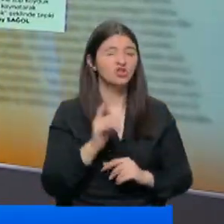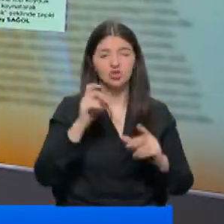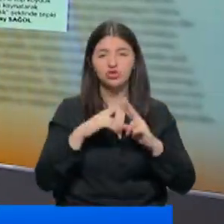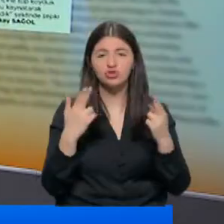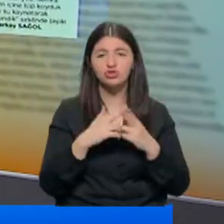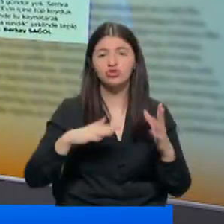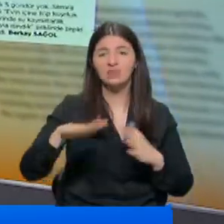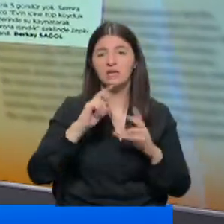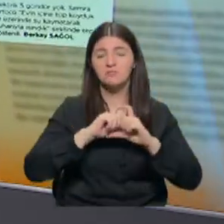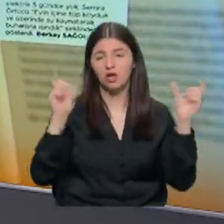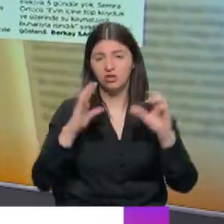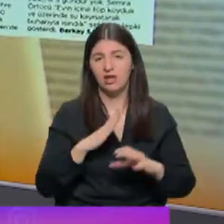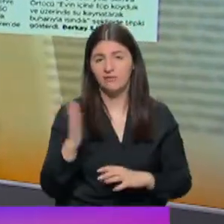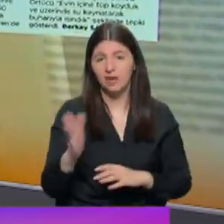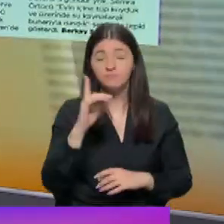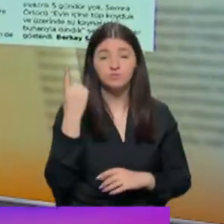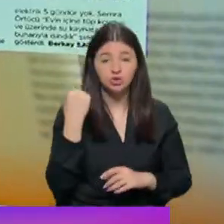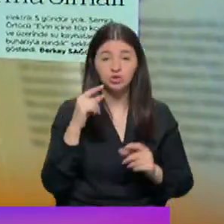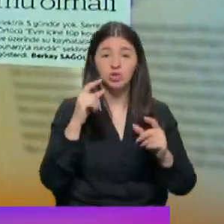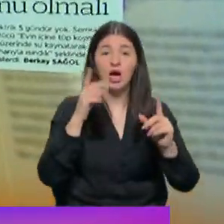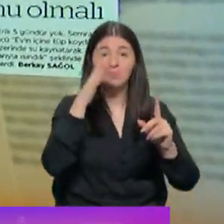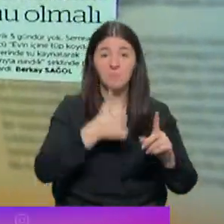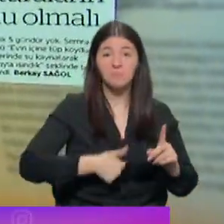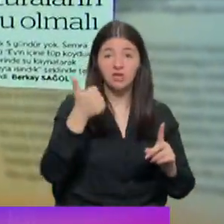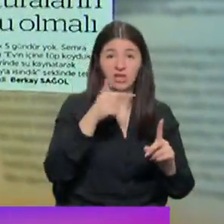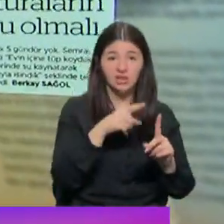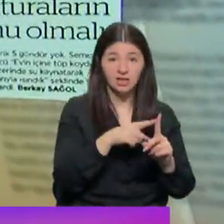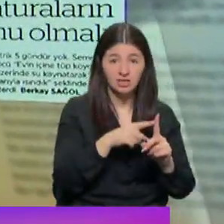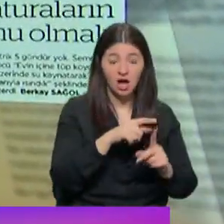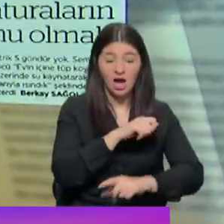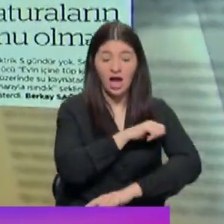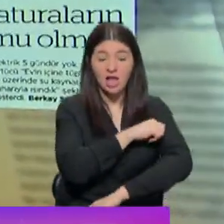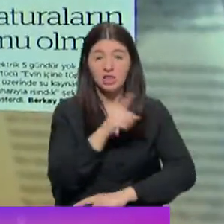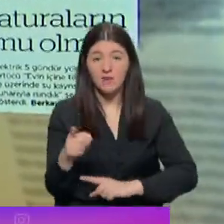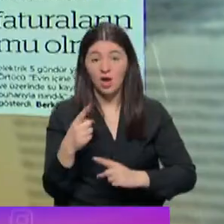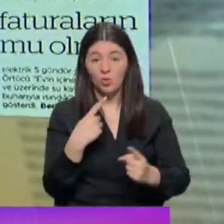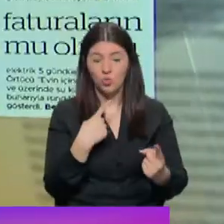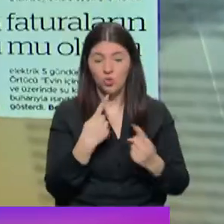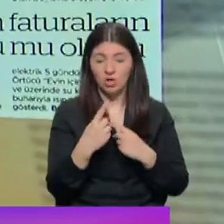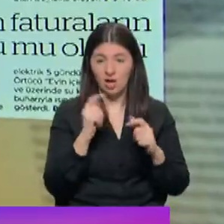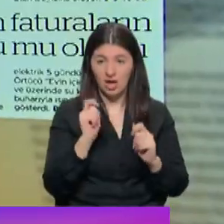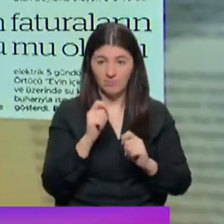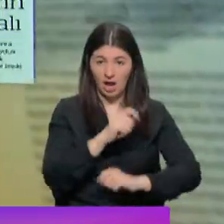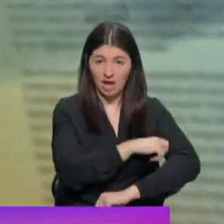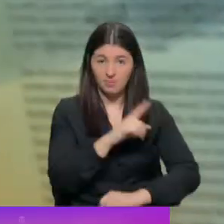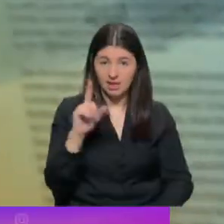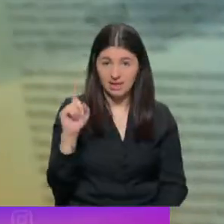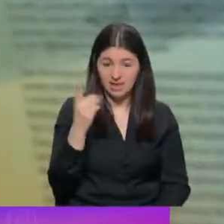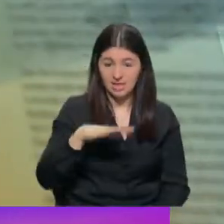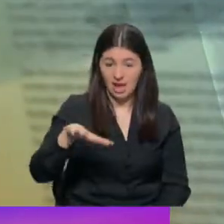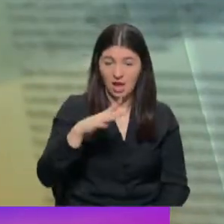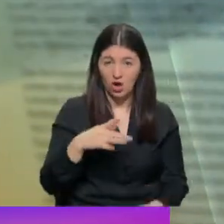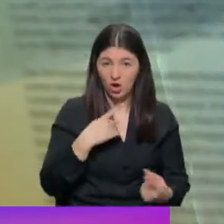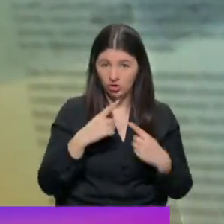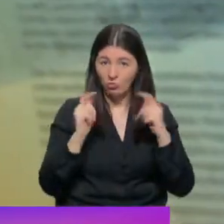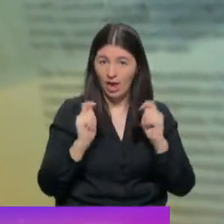dünyanın manşetleri Dün injob aydınlığa Almanya konuştu Almanya'nın liderleri